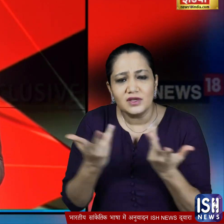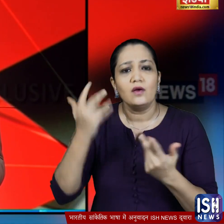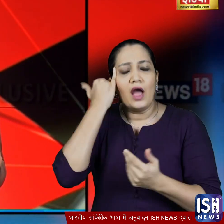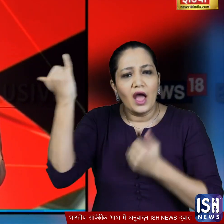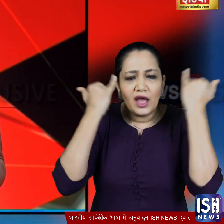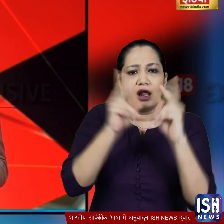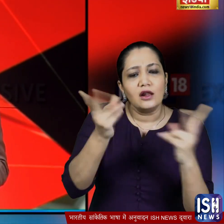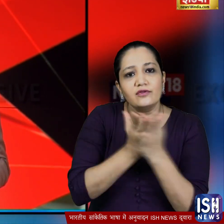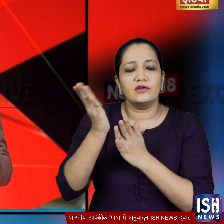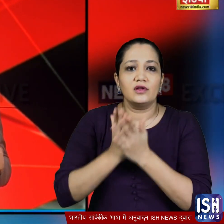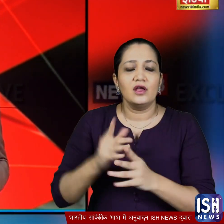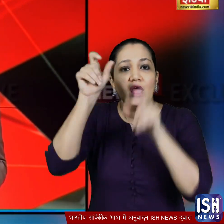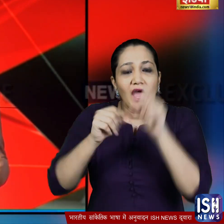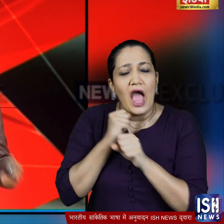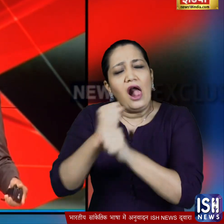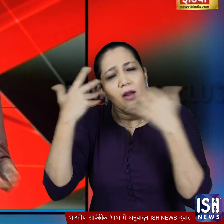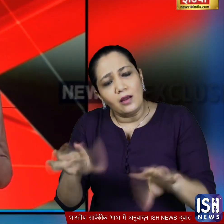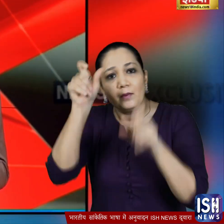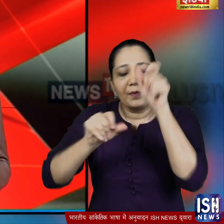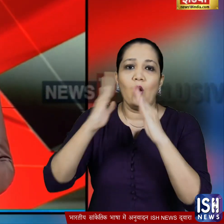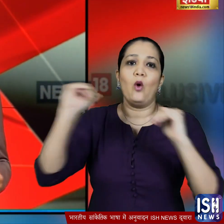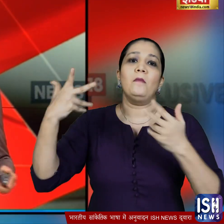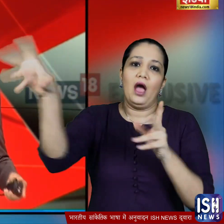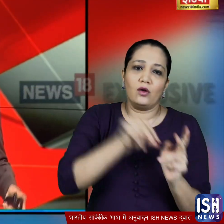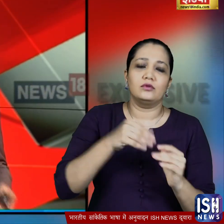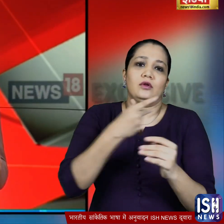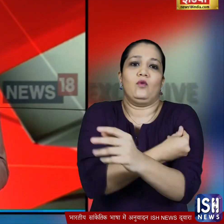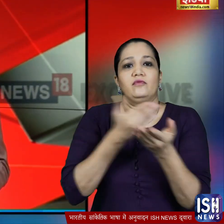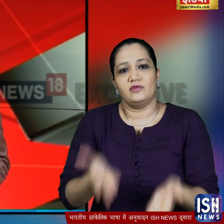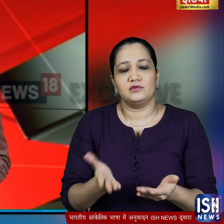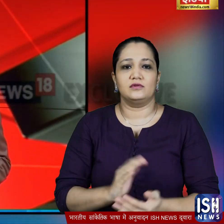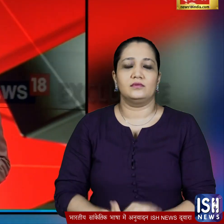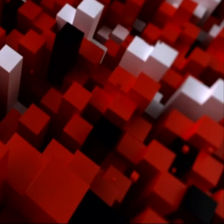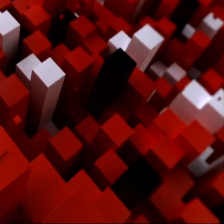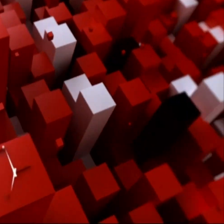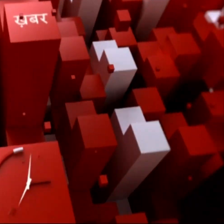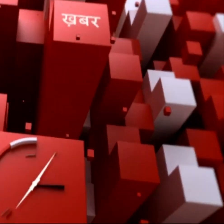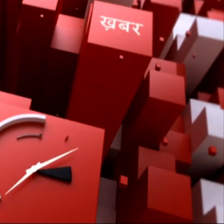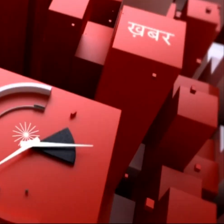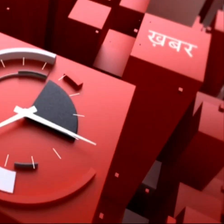लिए इस तरह की अनोखी पहल की गई ताकि इनाम के ही लालच में लोग टीका लगवाने के लिए अपने घरों से बाहर निकल आए।